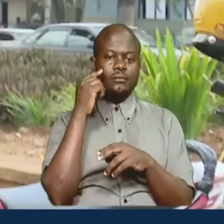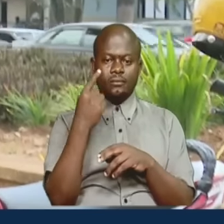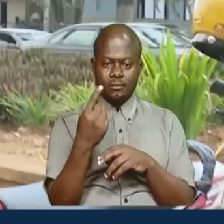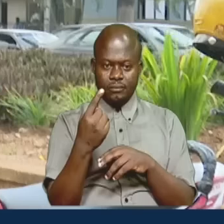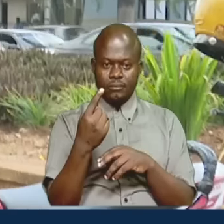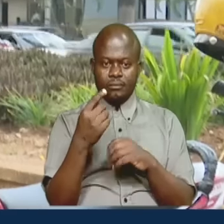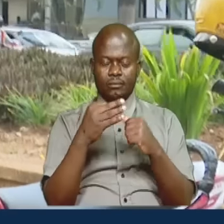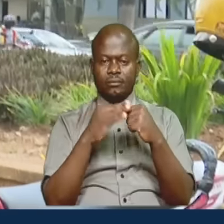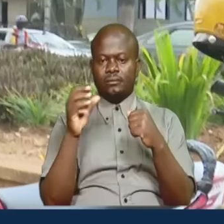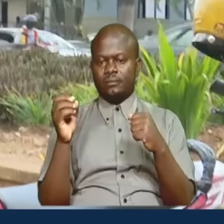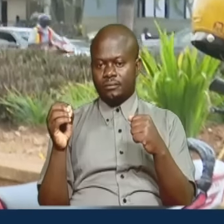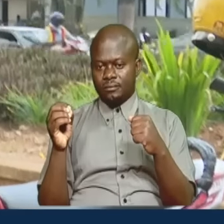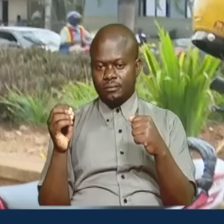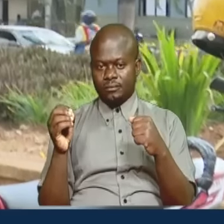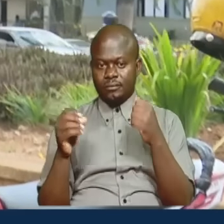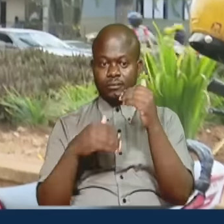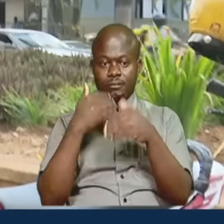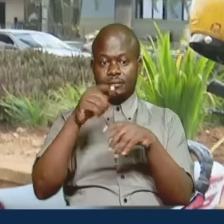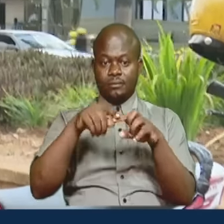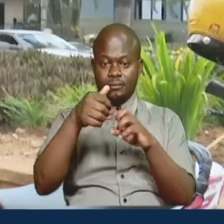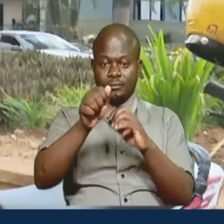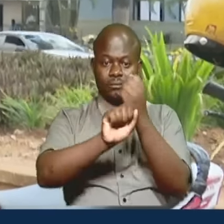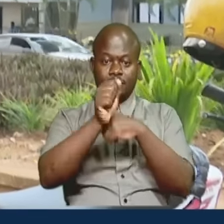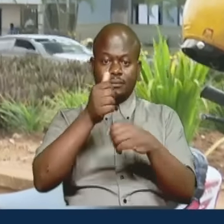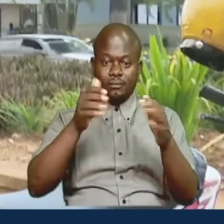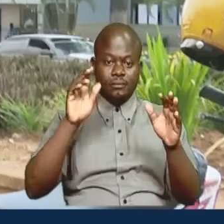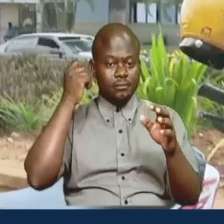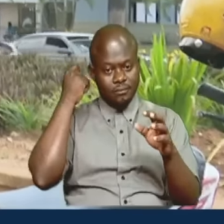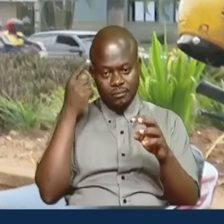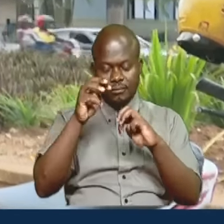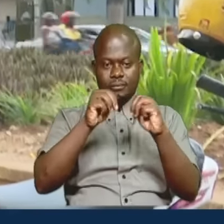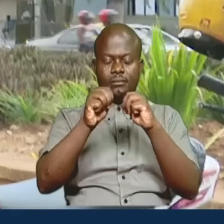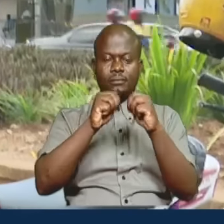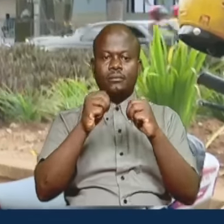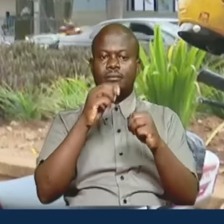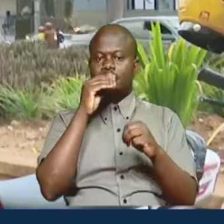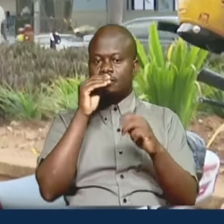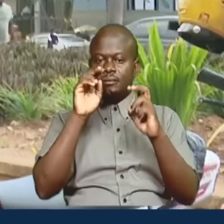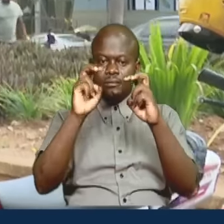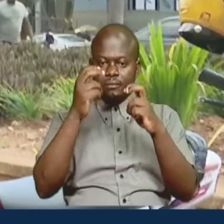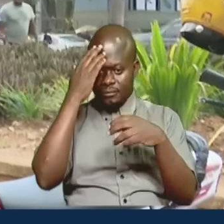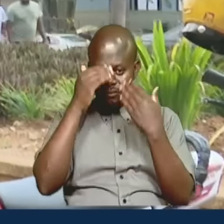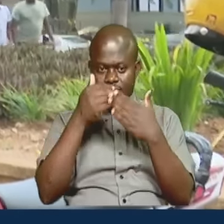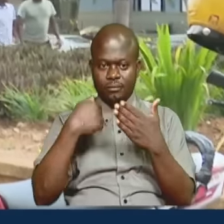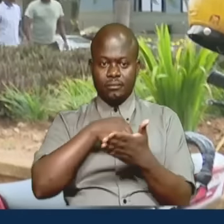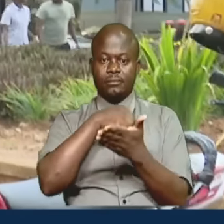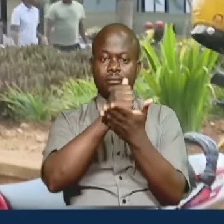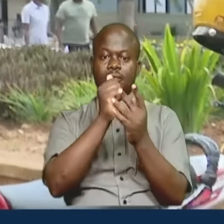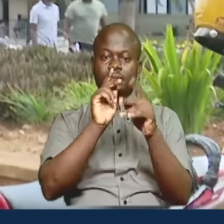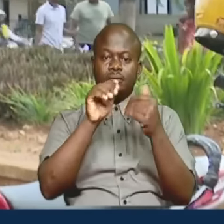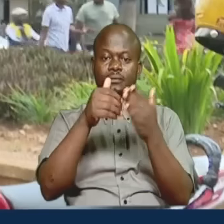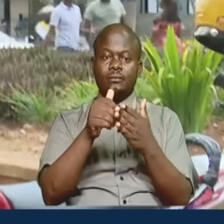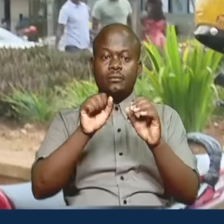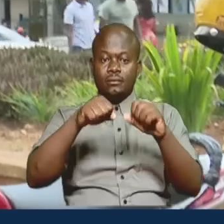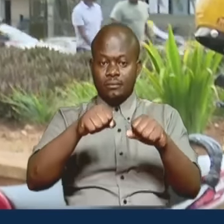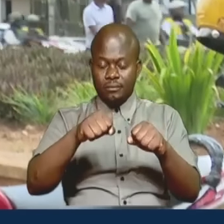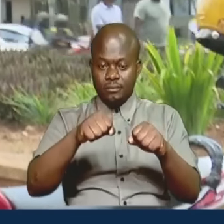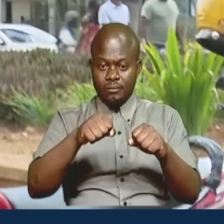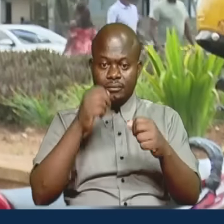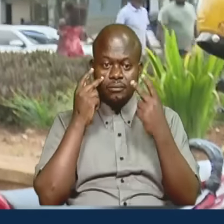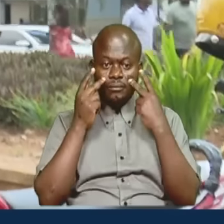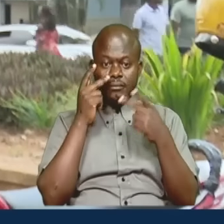n'ibihumbi 800. Bitewe n'icyo gikorwa tukicyumva, management iravuga ngo kugira ngo dufashe n'aba bandi batwaraga iz'abantu